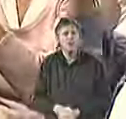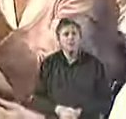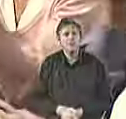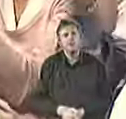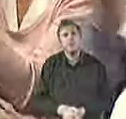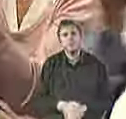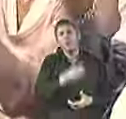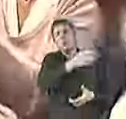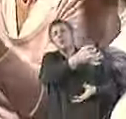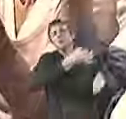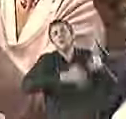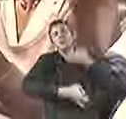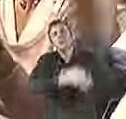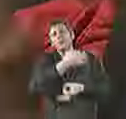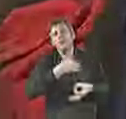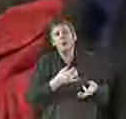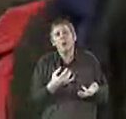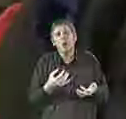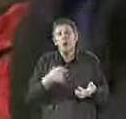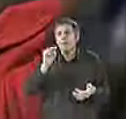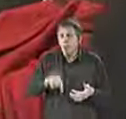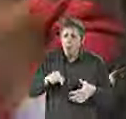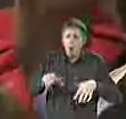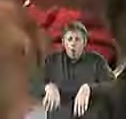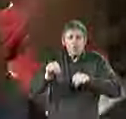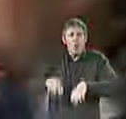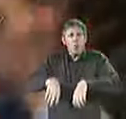Ils nous disent, ils veulent tout faire pour l'emploi.